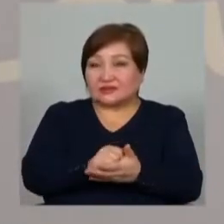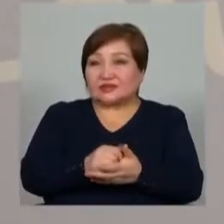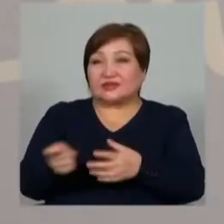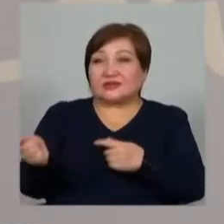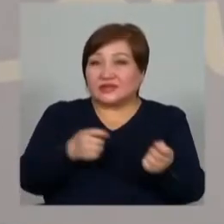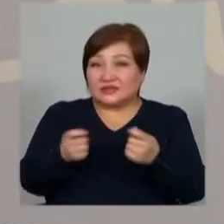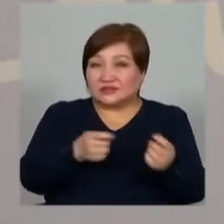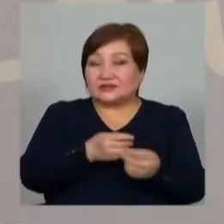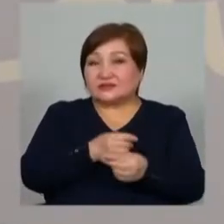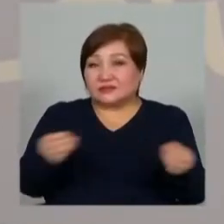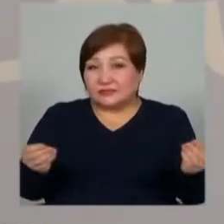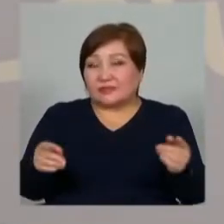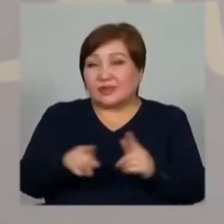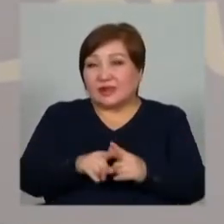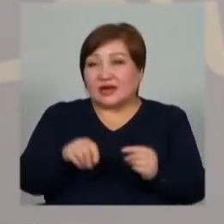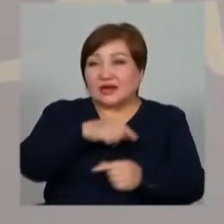кәсіпкерліктің